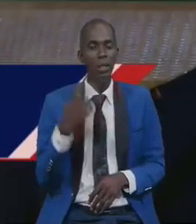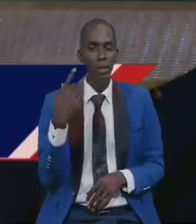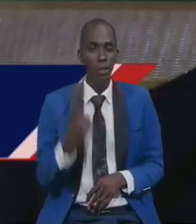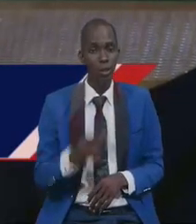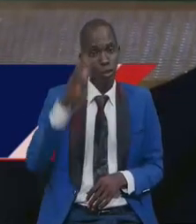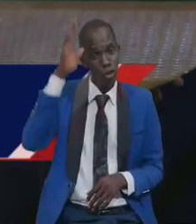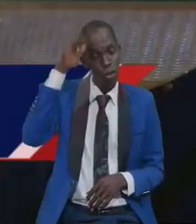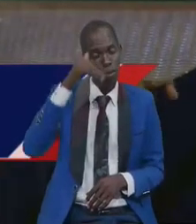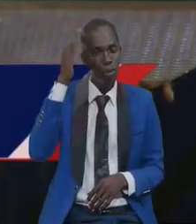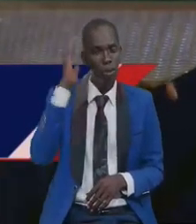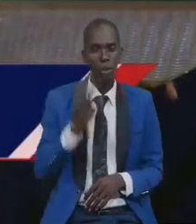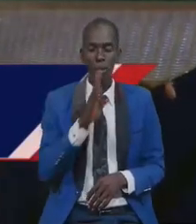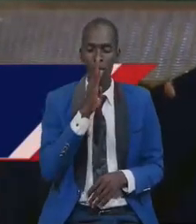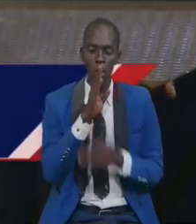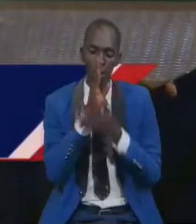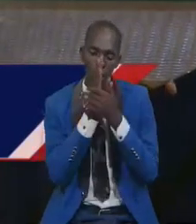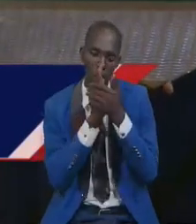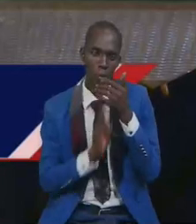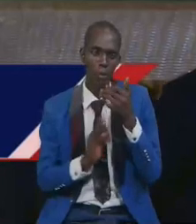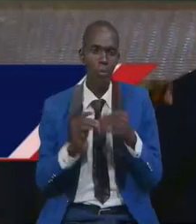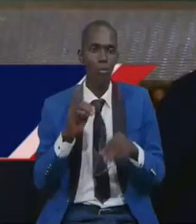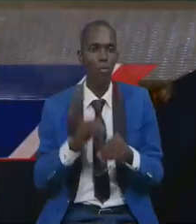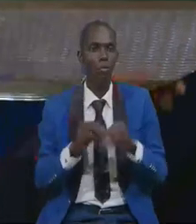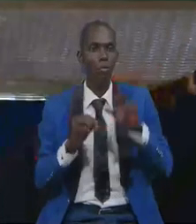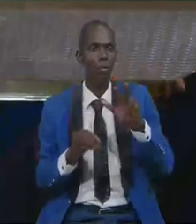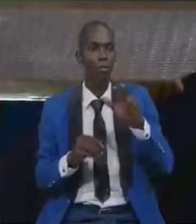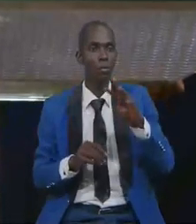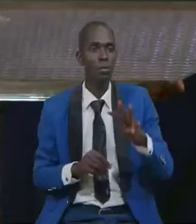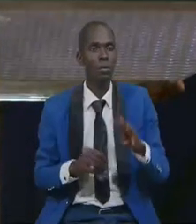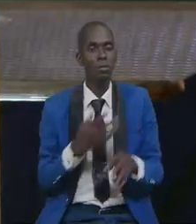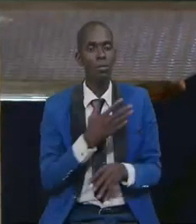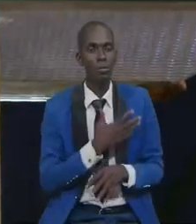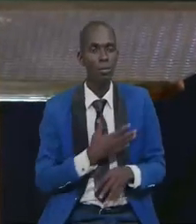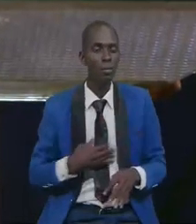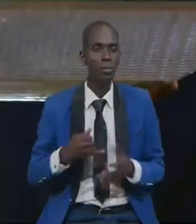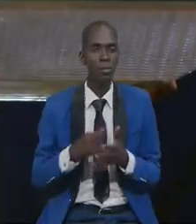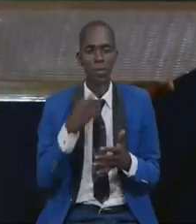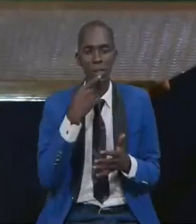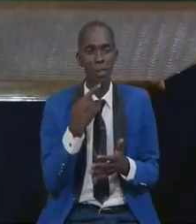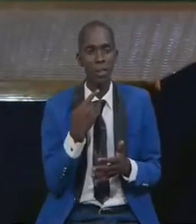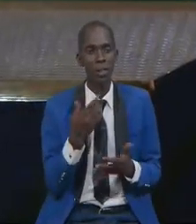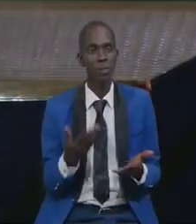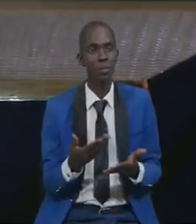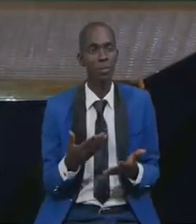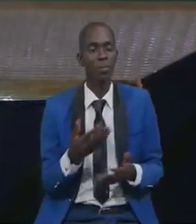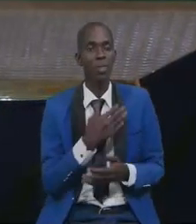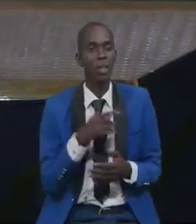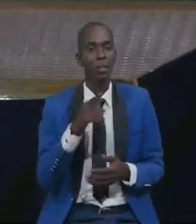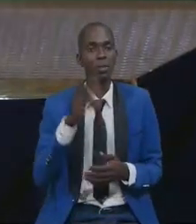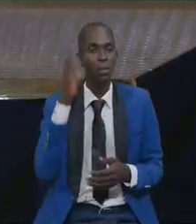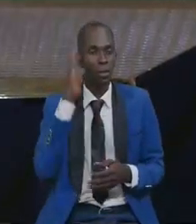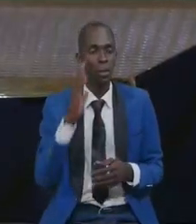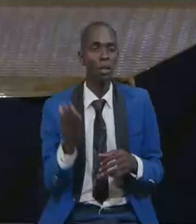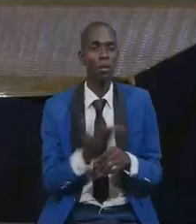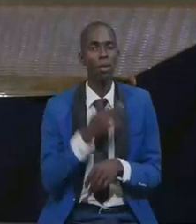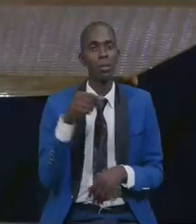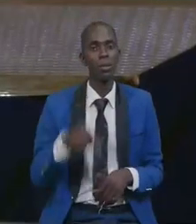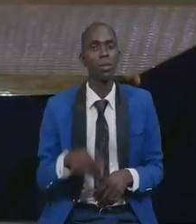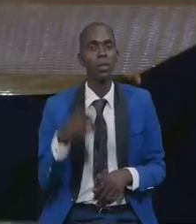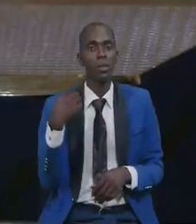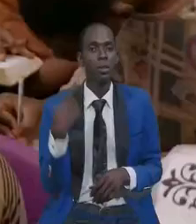abattus. Verset 34, verset 34 dit, il renverse avec le fer